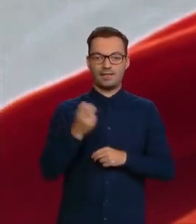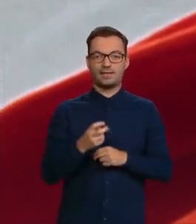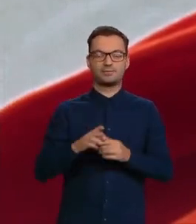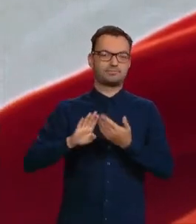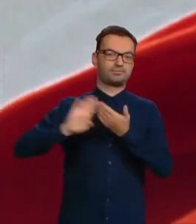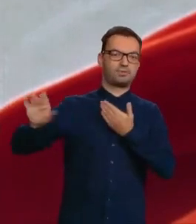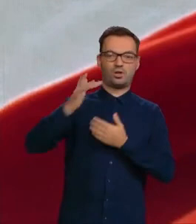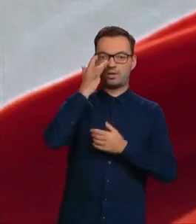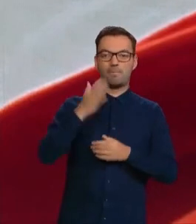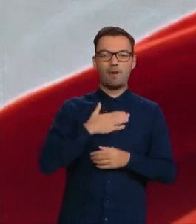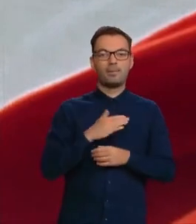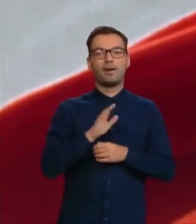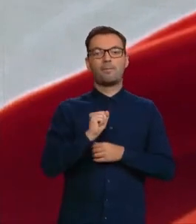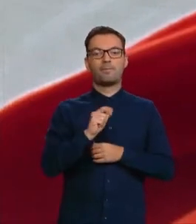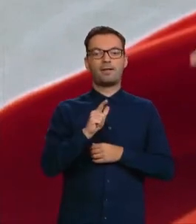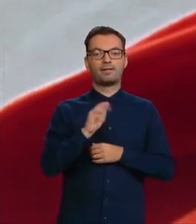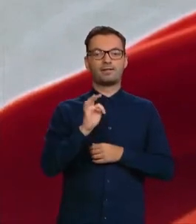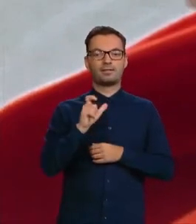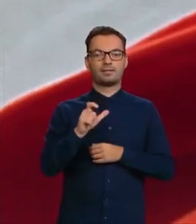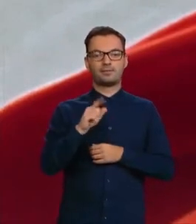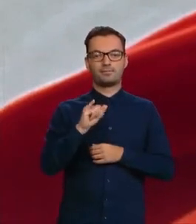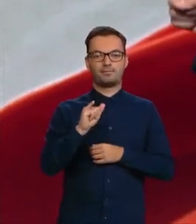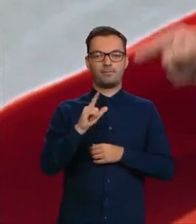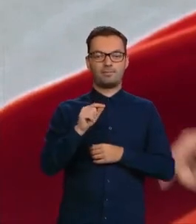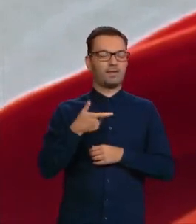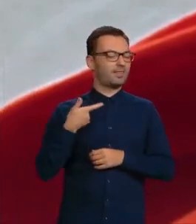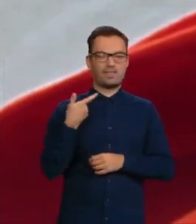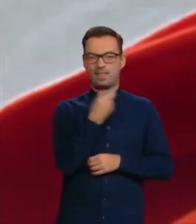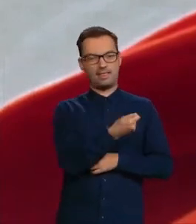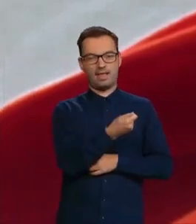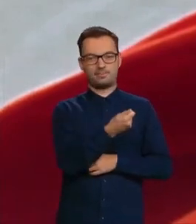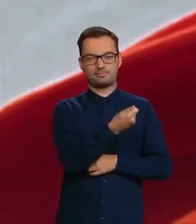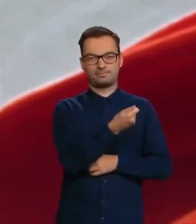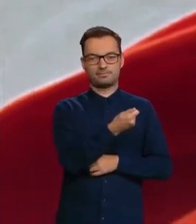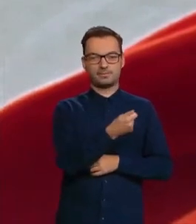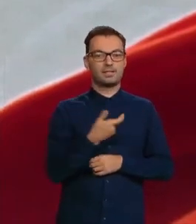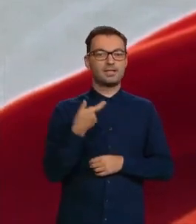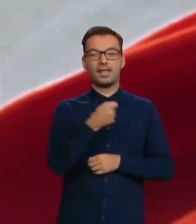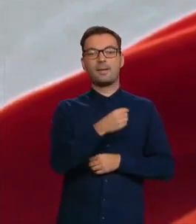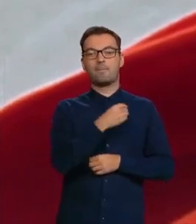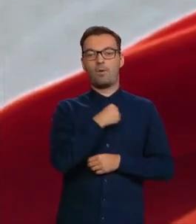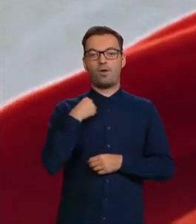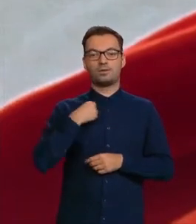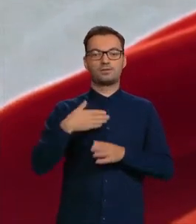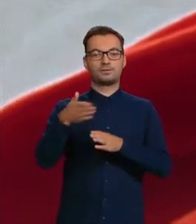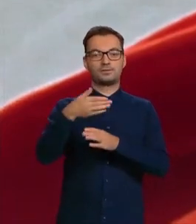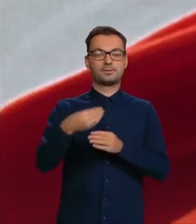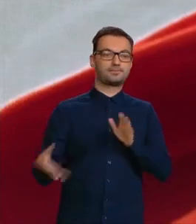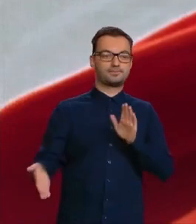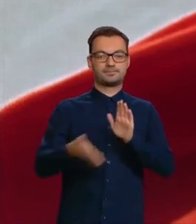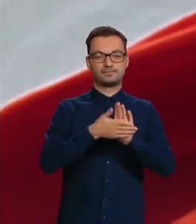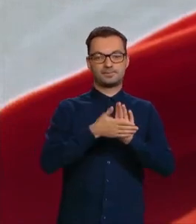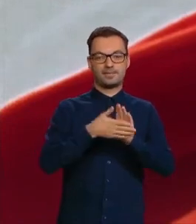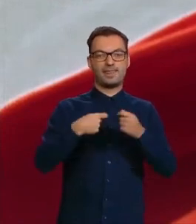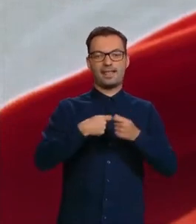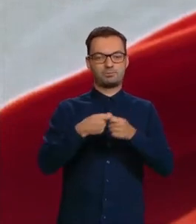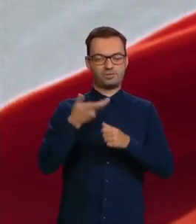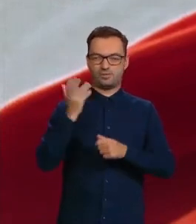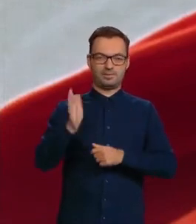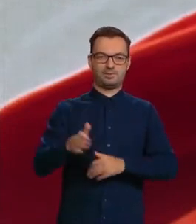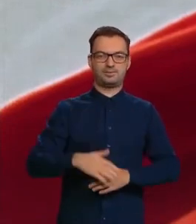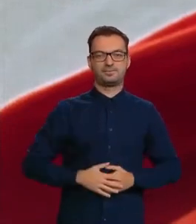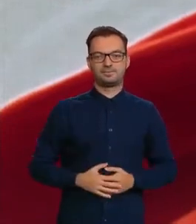Mamy Baltic Pipe. Nie pozwolimy panu Tuskowi zawiesić na Polsce tabliczki na sprzedaż.